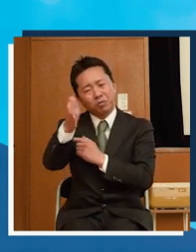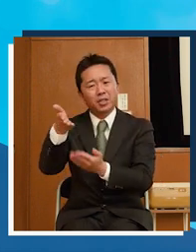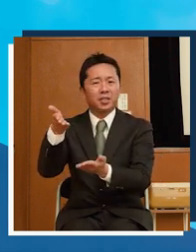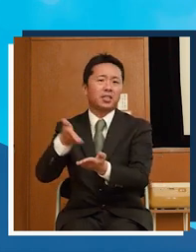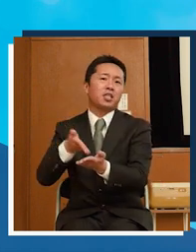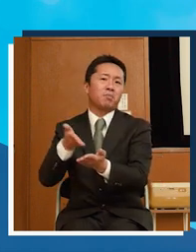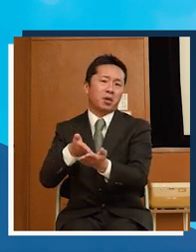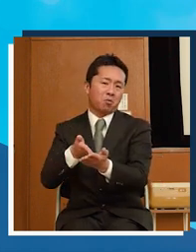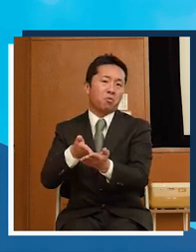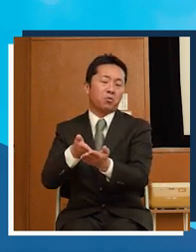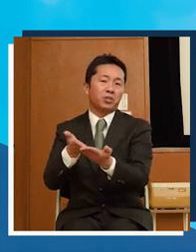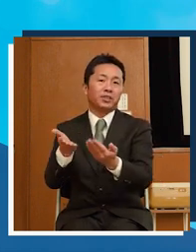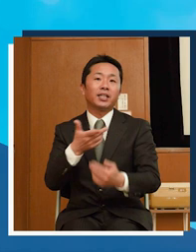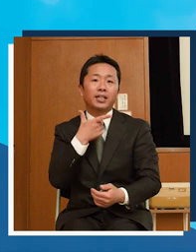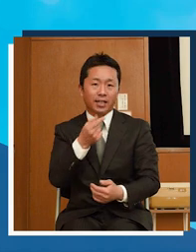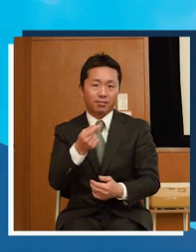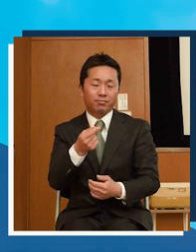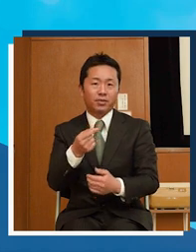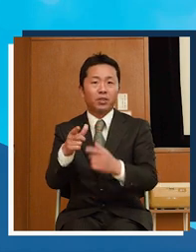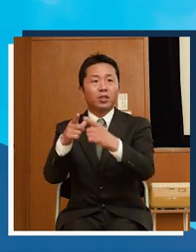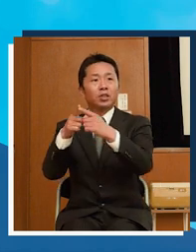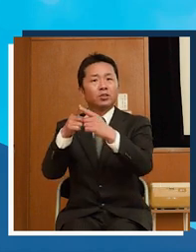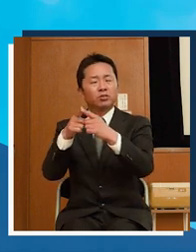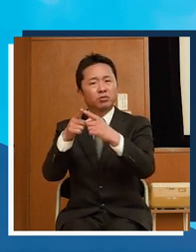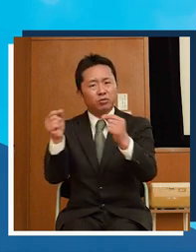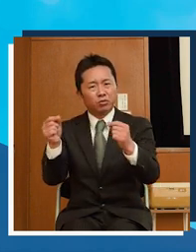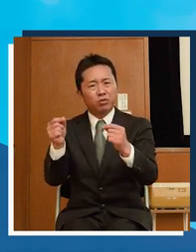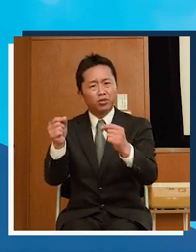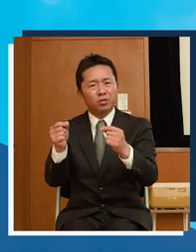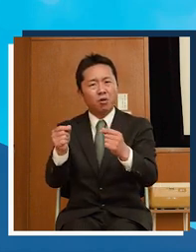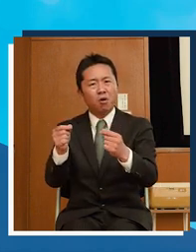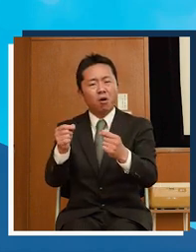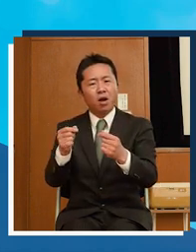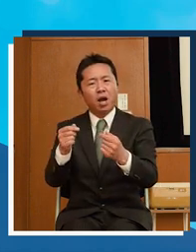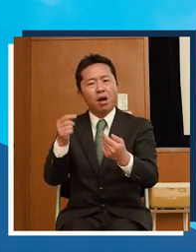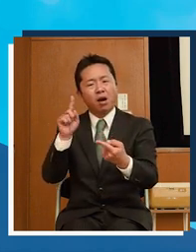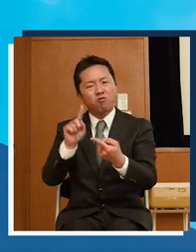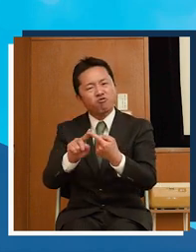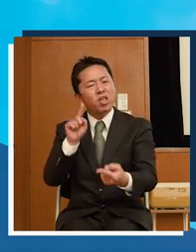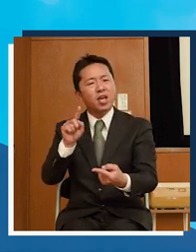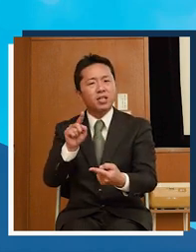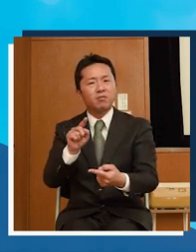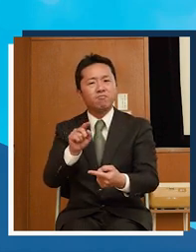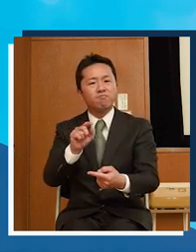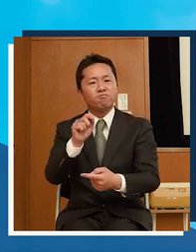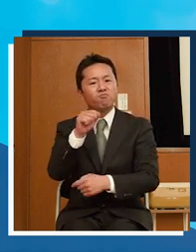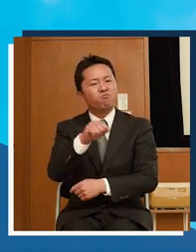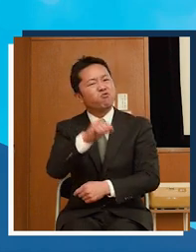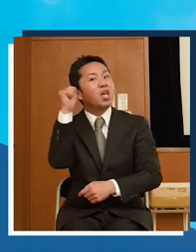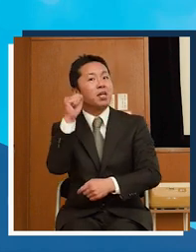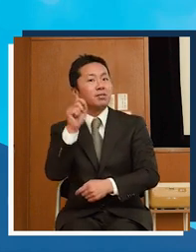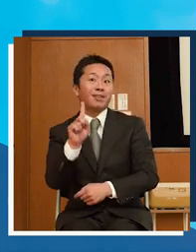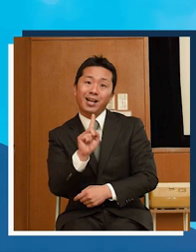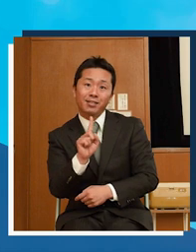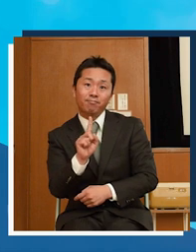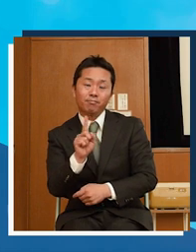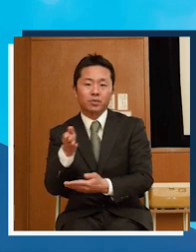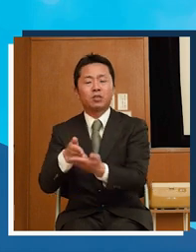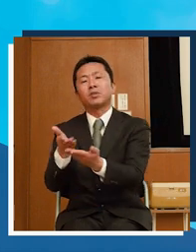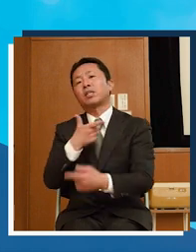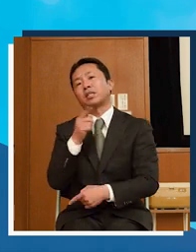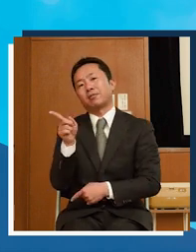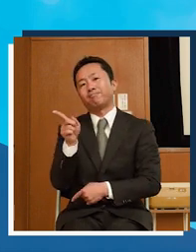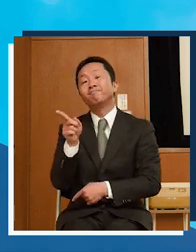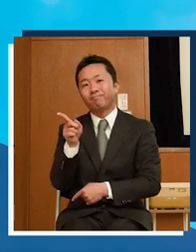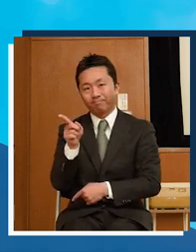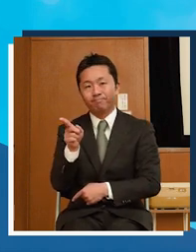状況え国による不条理や不正義がどういうものであるかということを話をしていただきたいと思いますが国